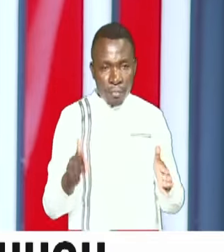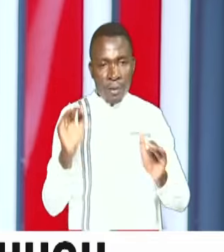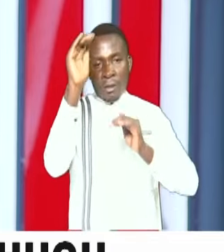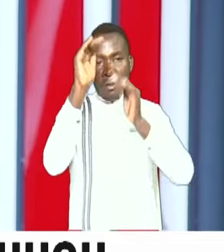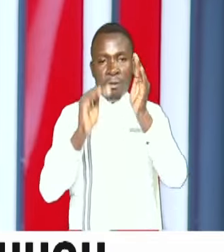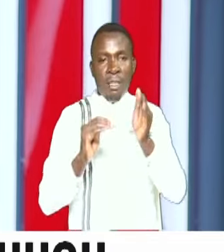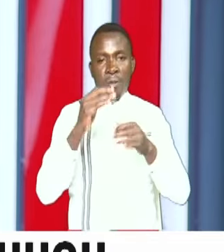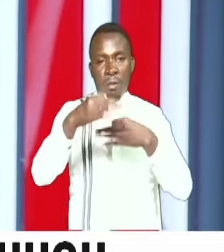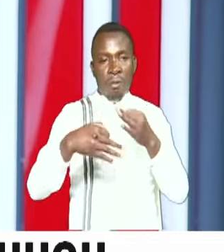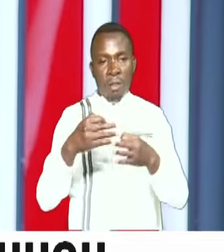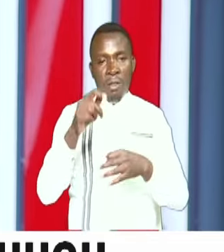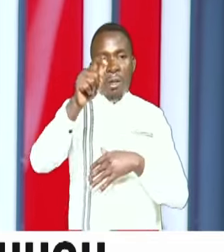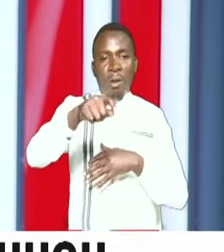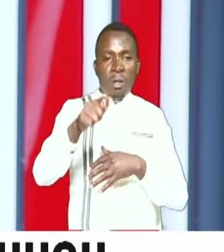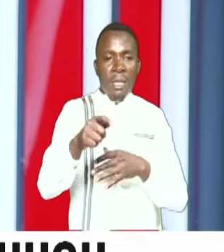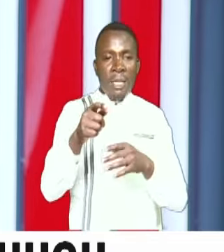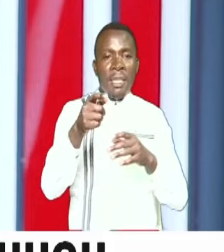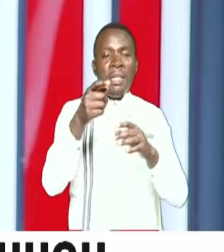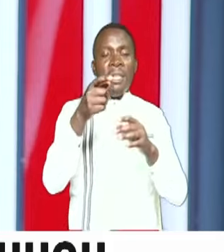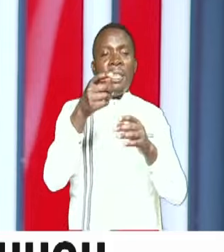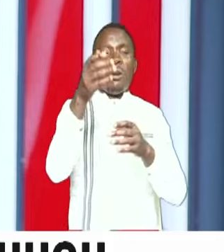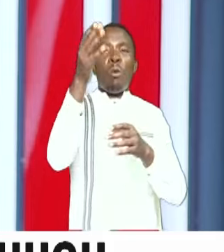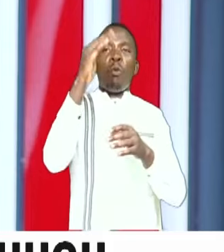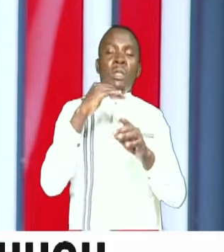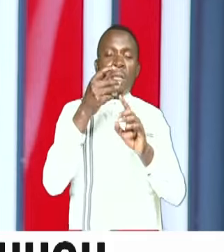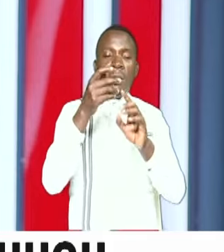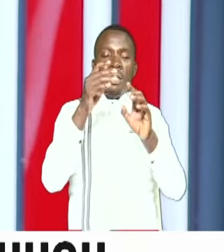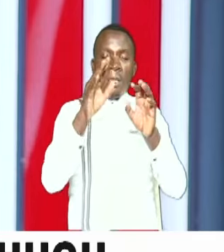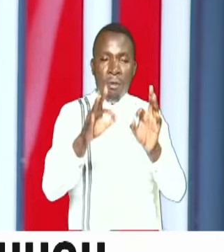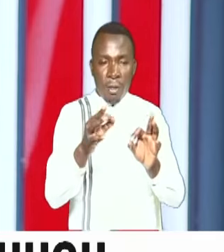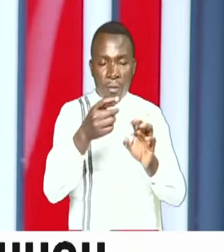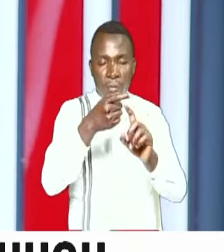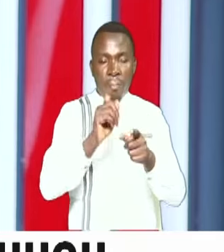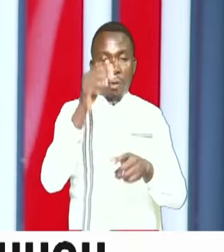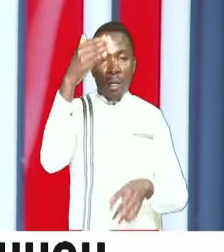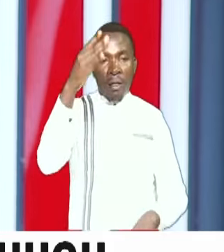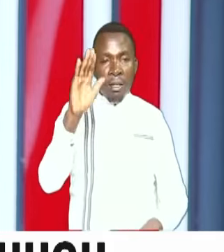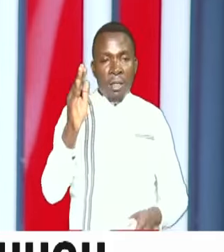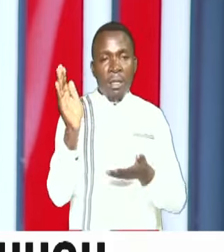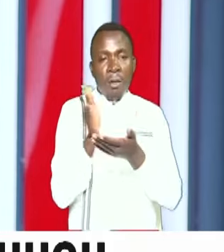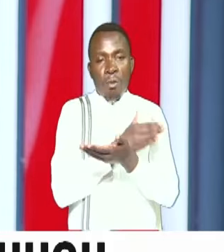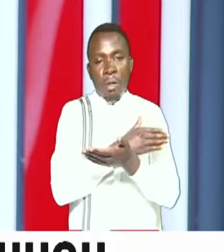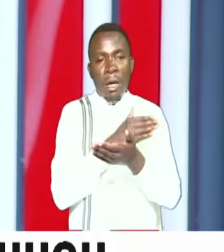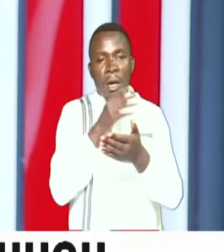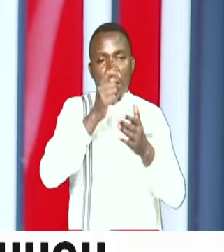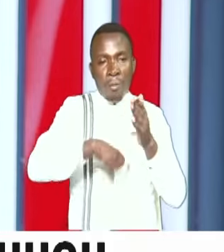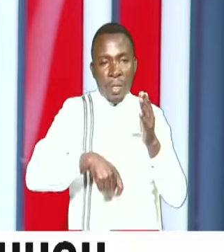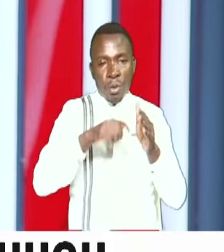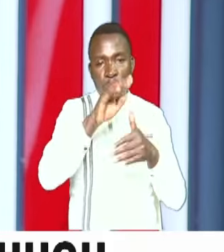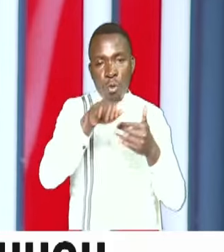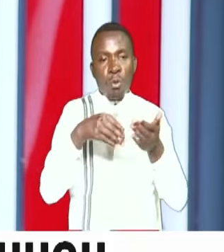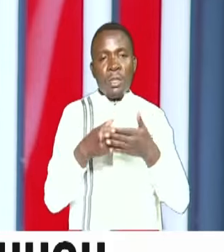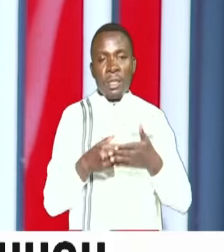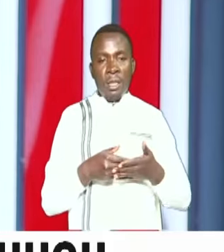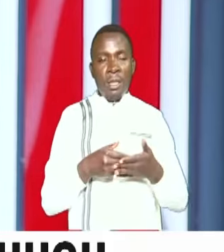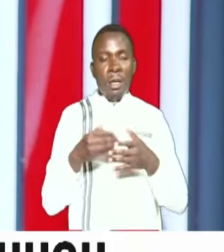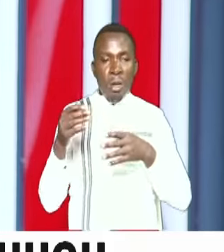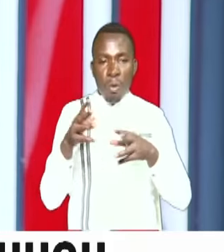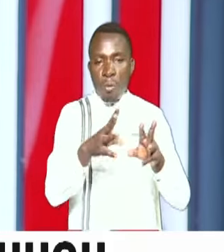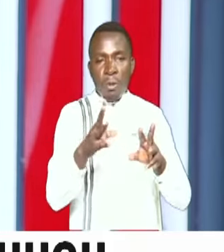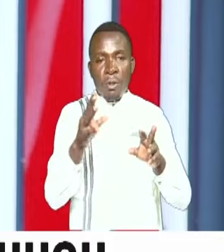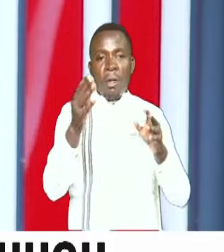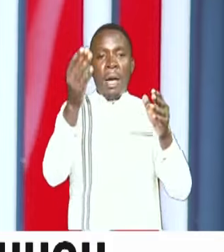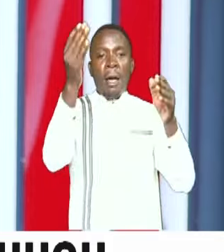rw'inganda ukeneye gutumiza raw materials hanze zo bita importation akurirwaho imisoro yose ku buryo